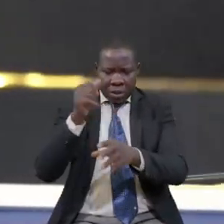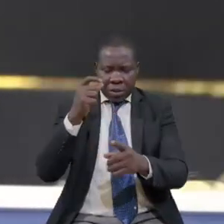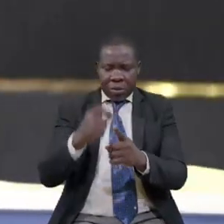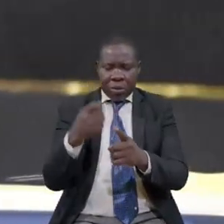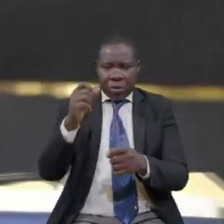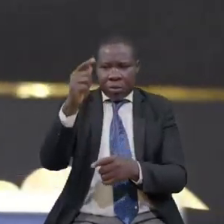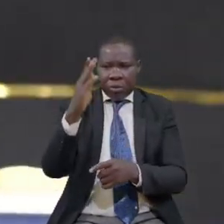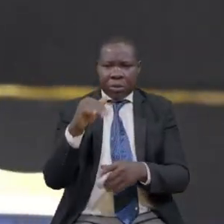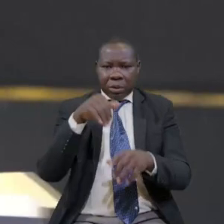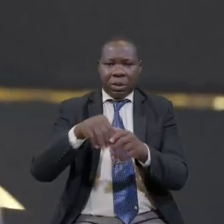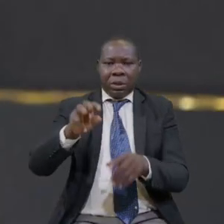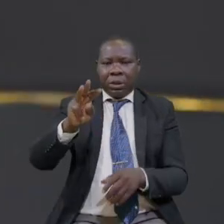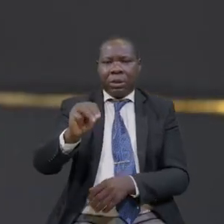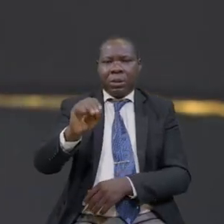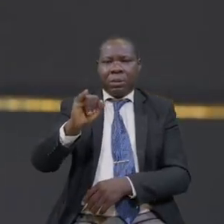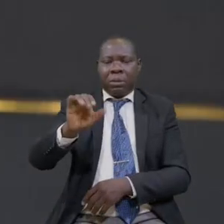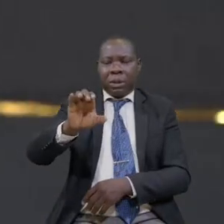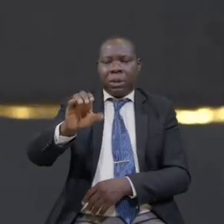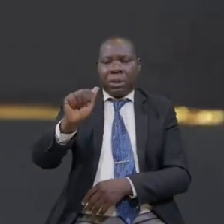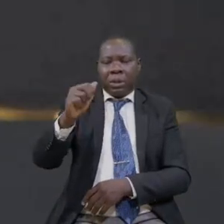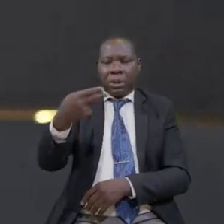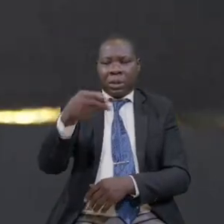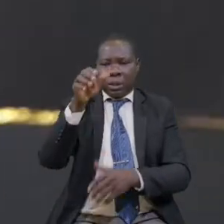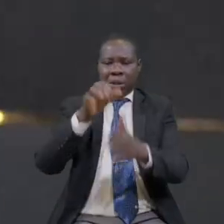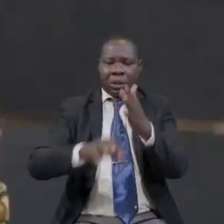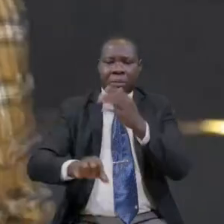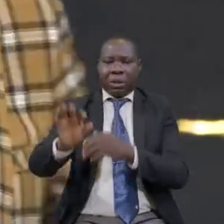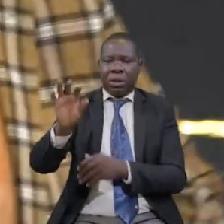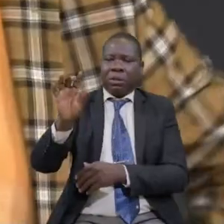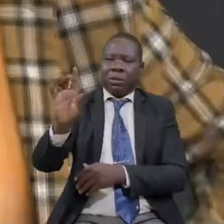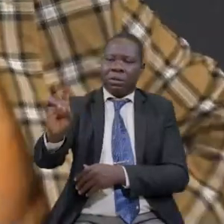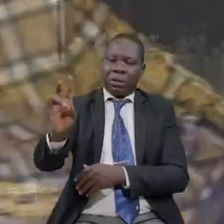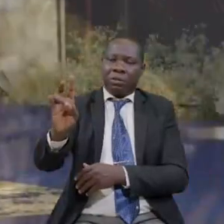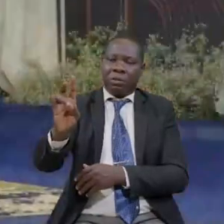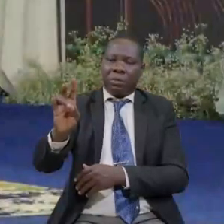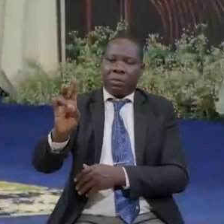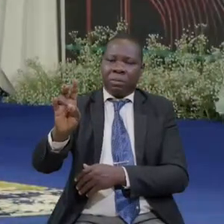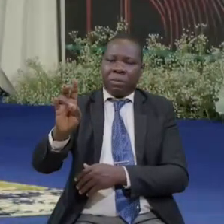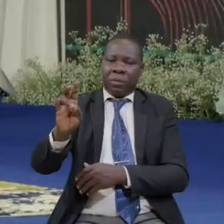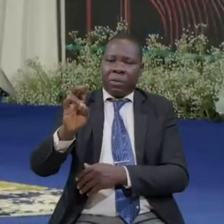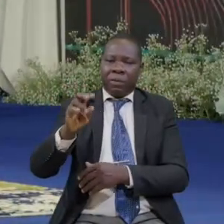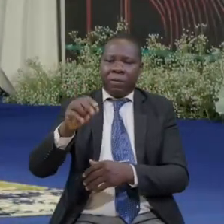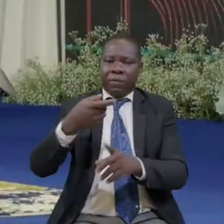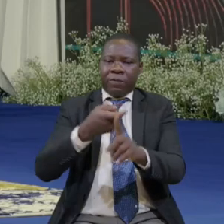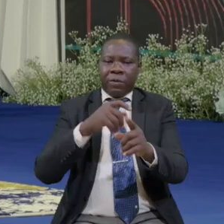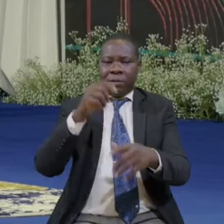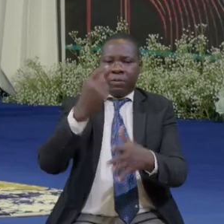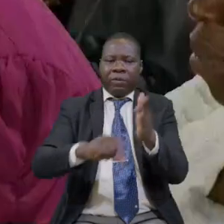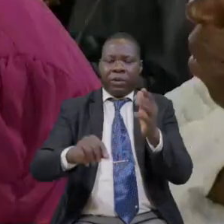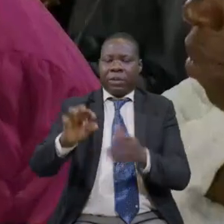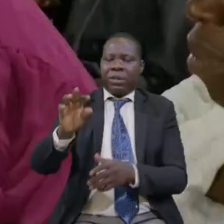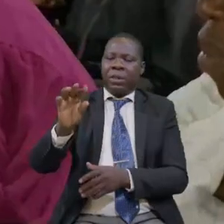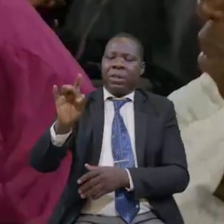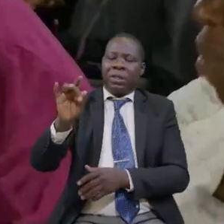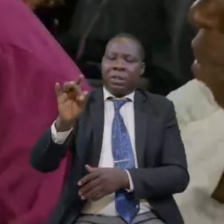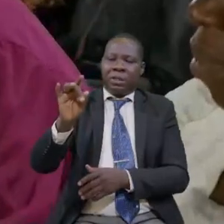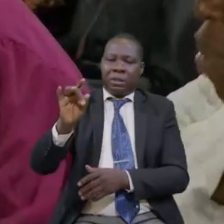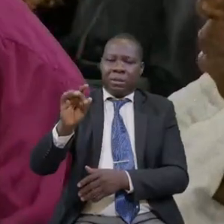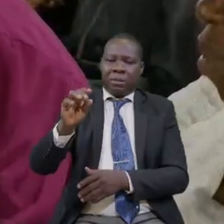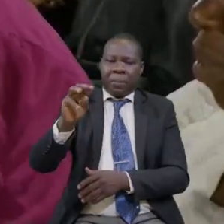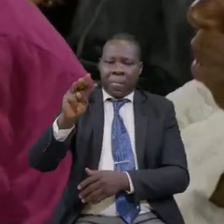purifie au-dedans. Nous allons à Michée chapitre 7. Michée 7.